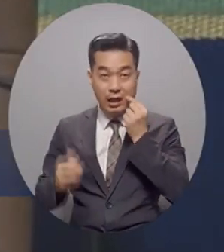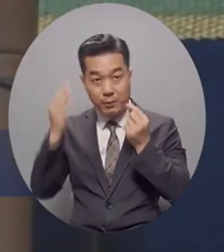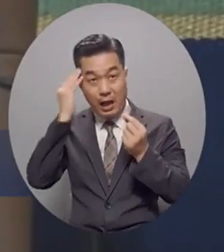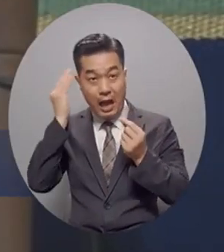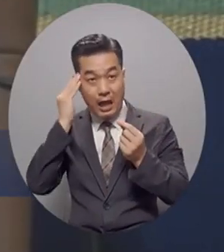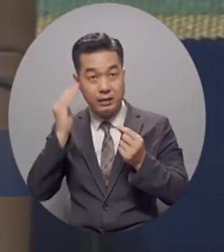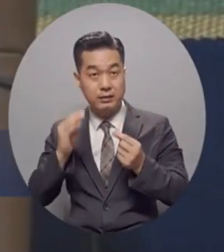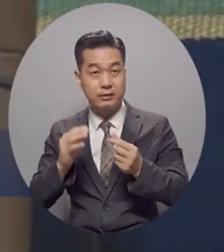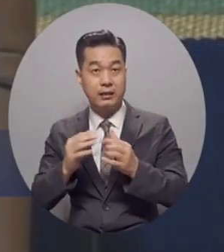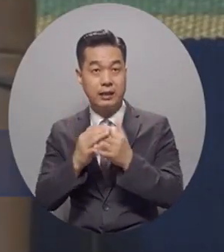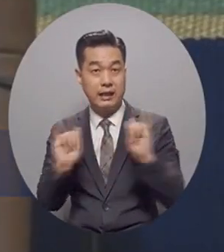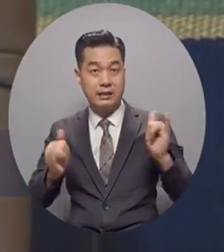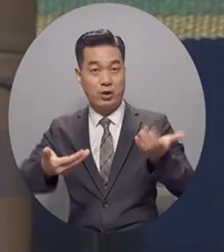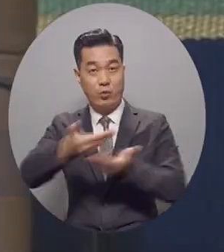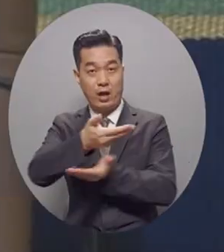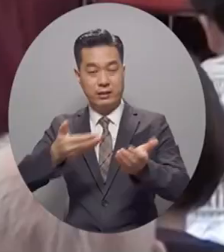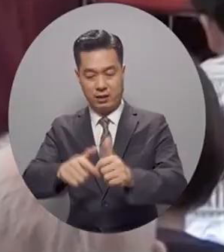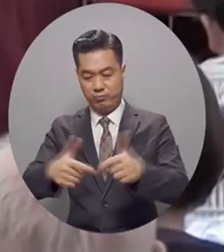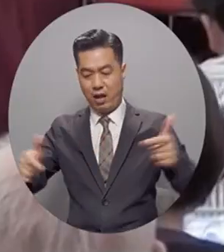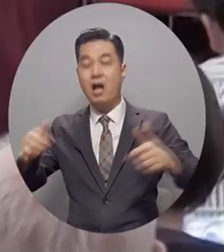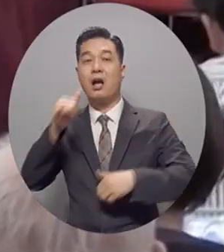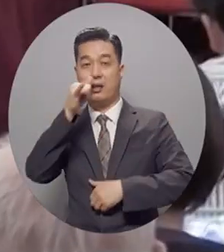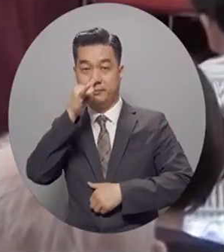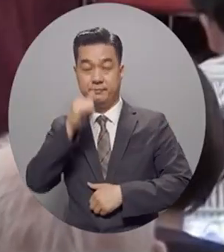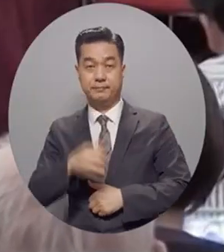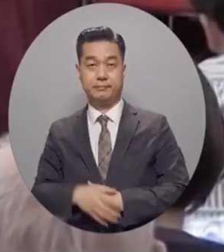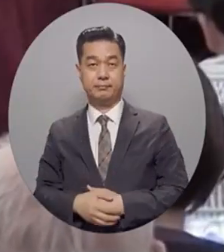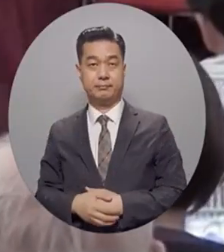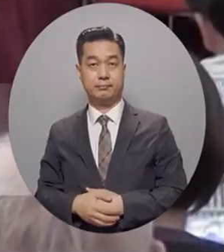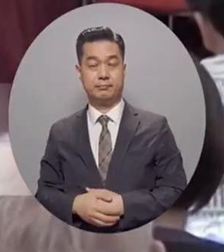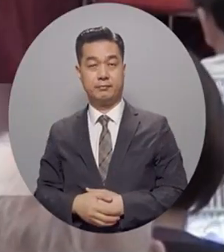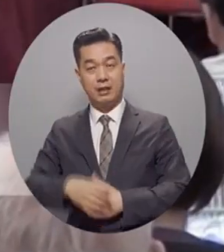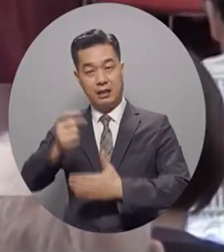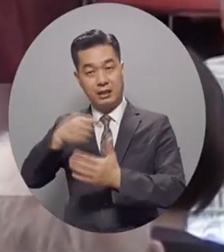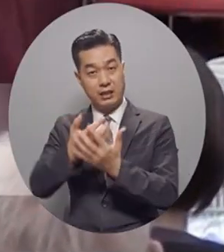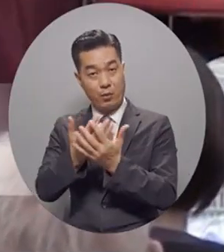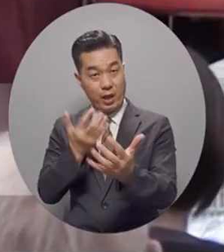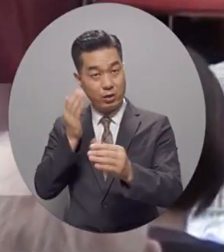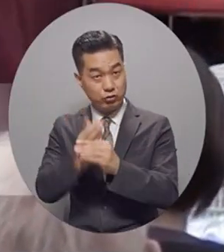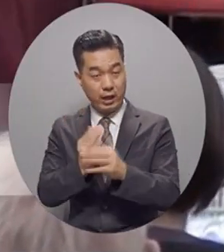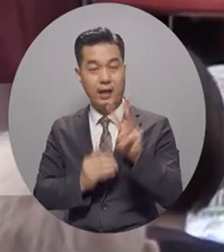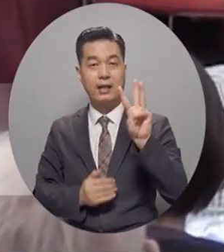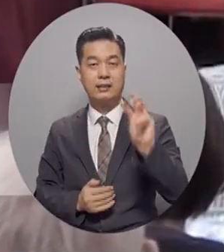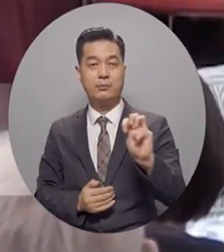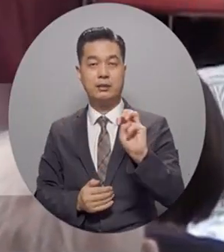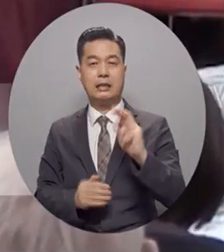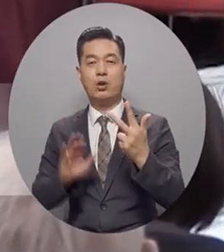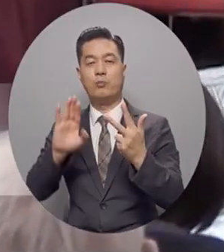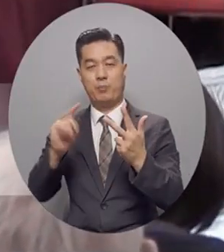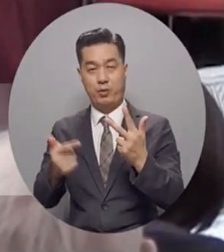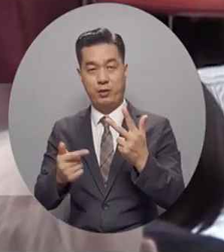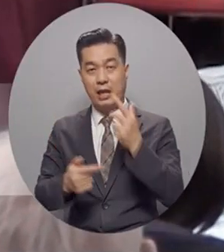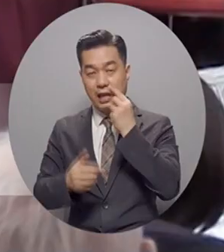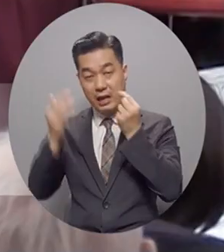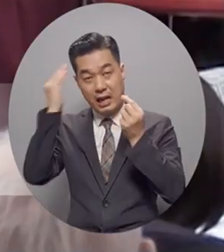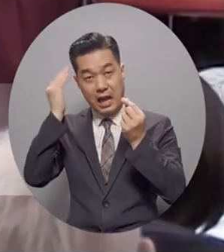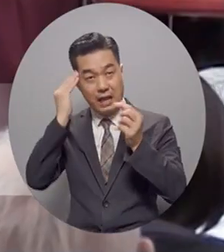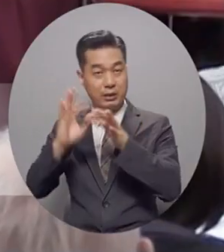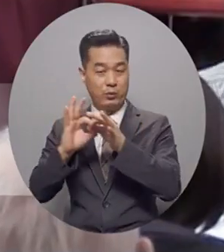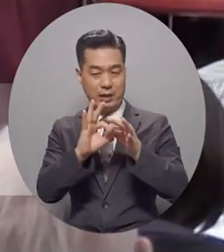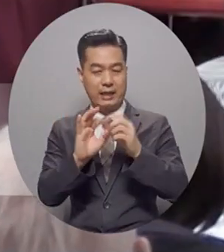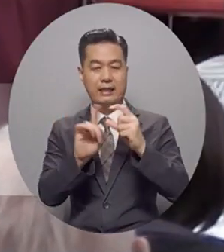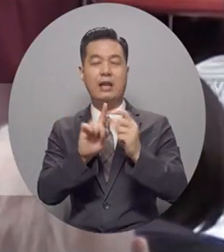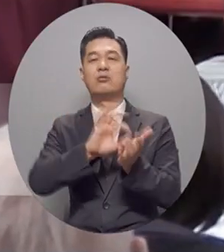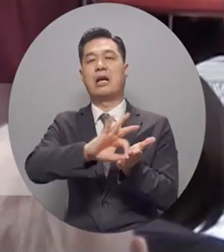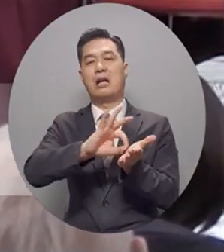오라이가 가나리 増えているので. 박 대사는 기자회견 중에 37번이나 일한 관계 또는 일한이라는